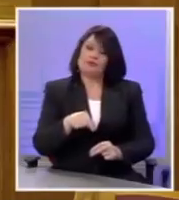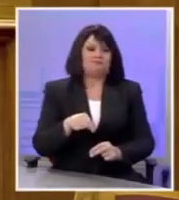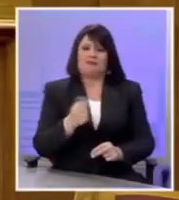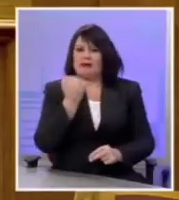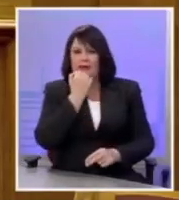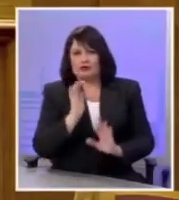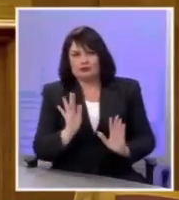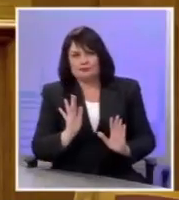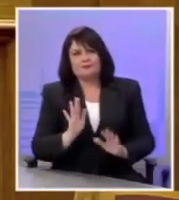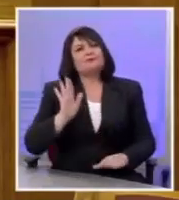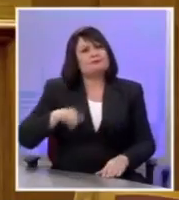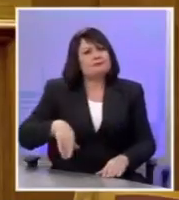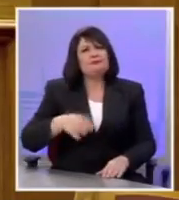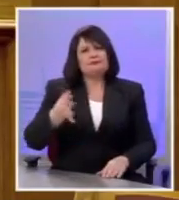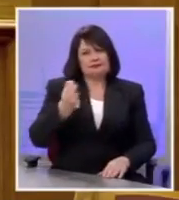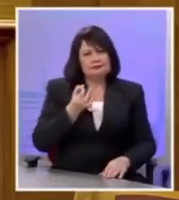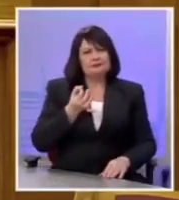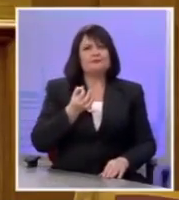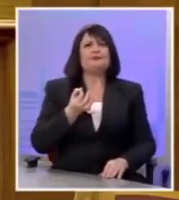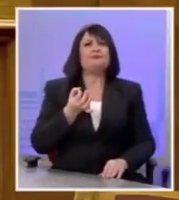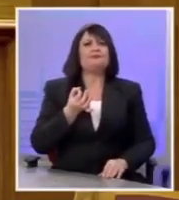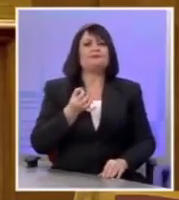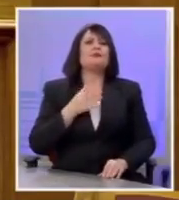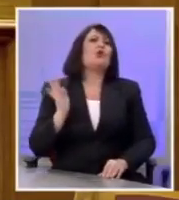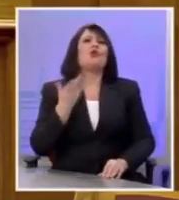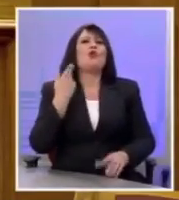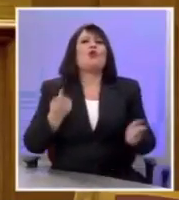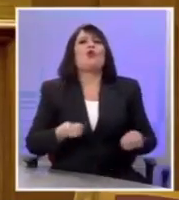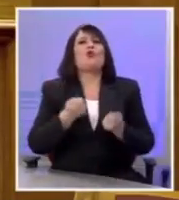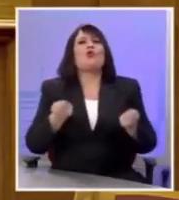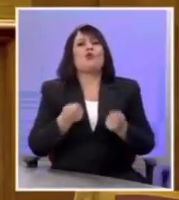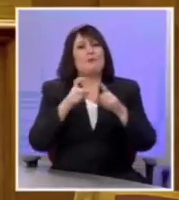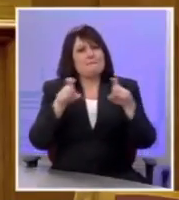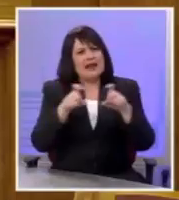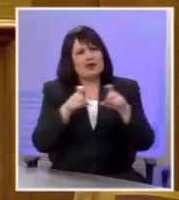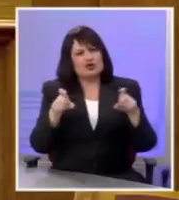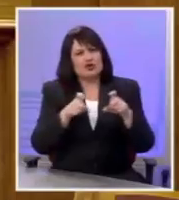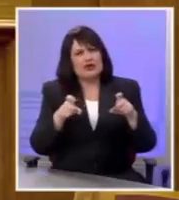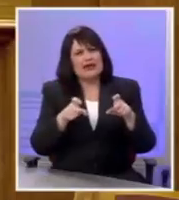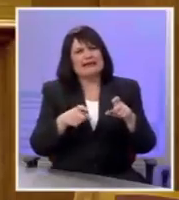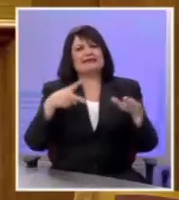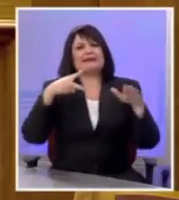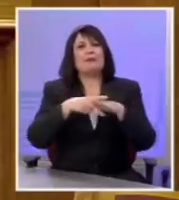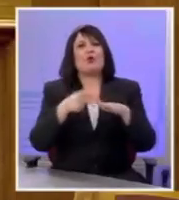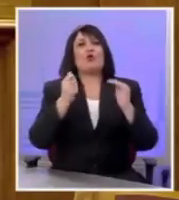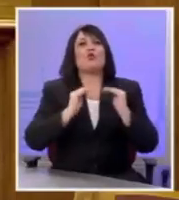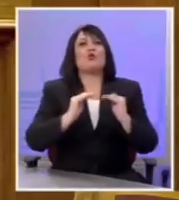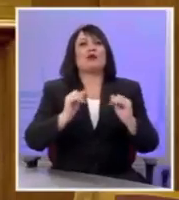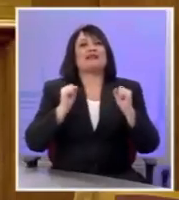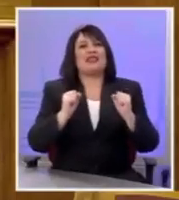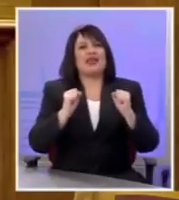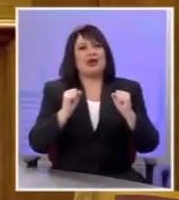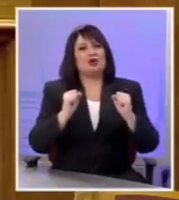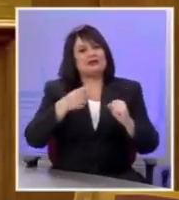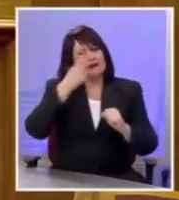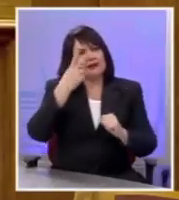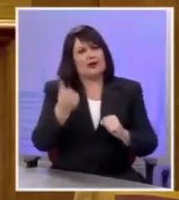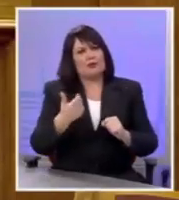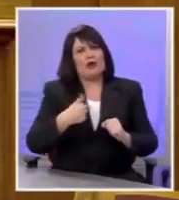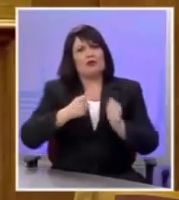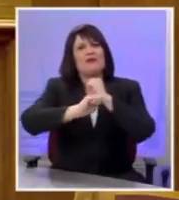Και τέλος, το επιχείρημα ότι ό,τι και να είναι οι μετοχές του ΤΑΦΚΙ ΣΥΓΜΑ, κρατάμε και το δικαίωμα